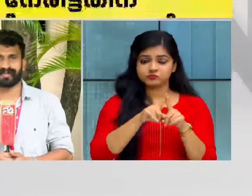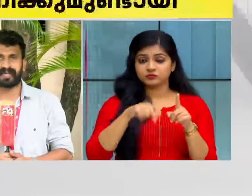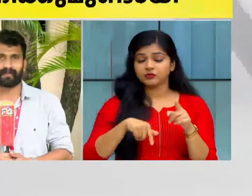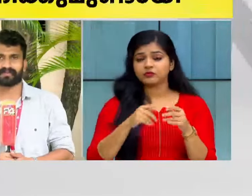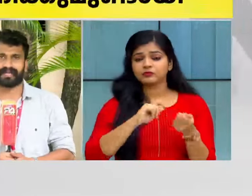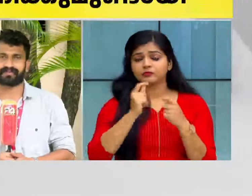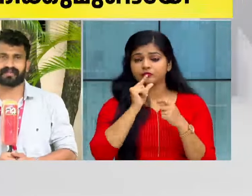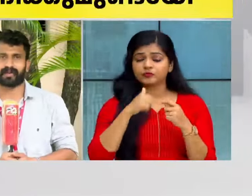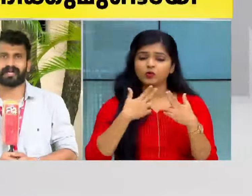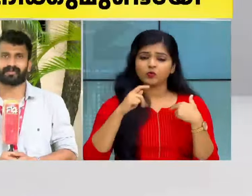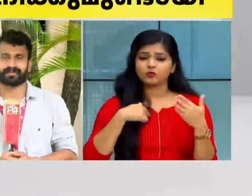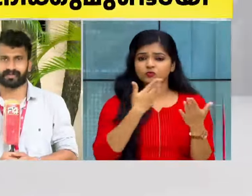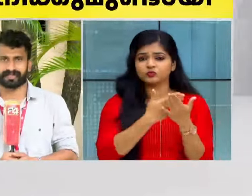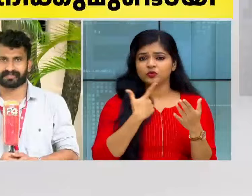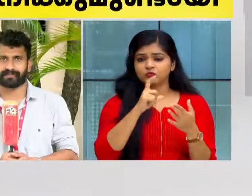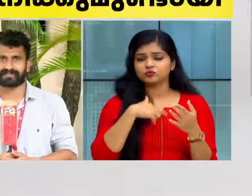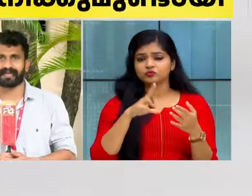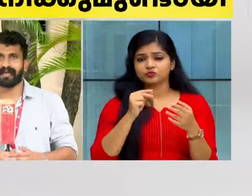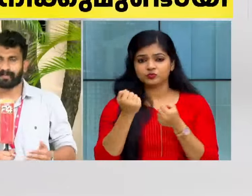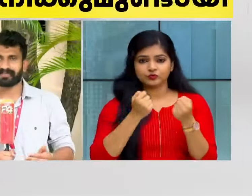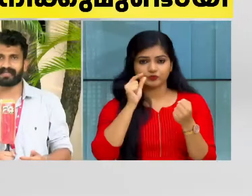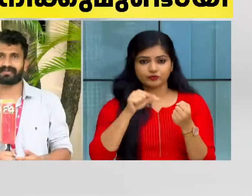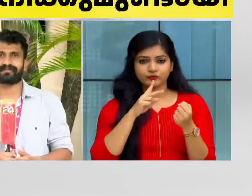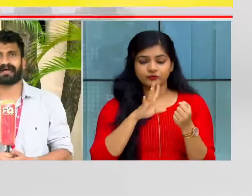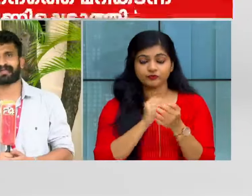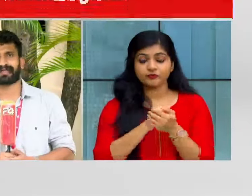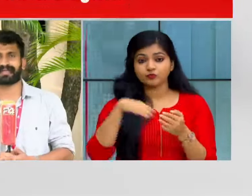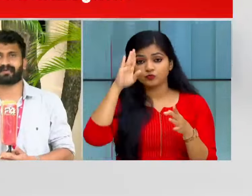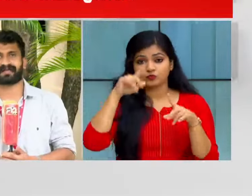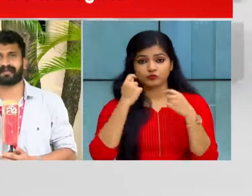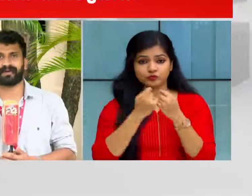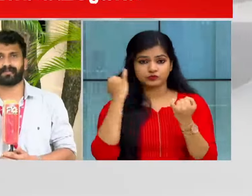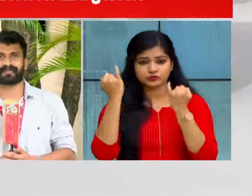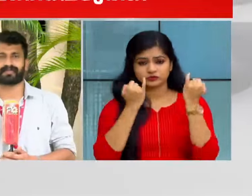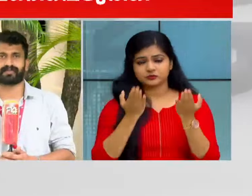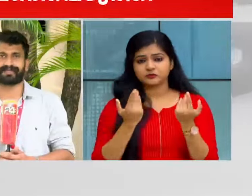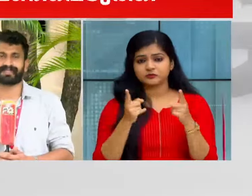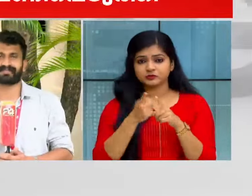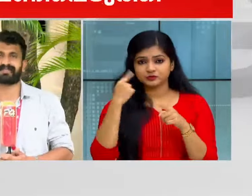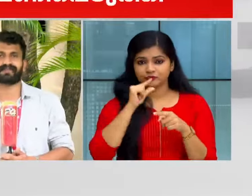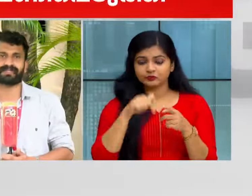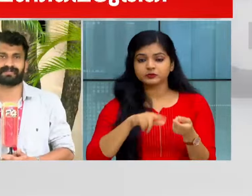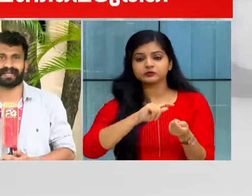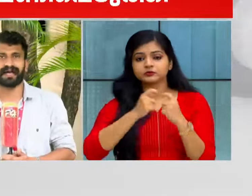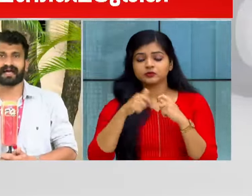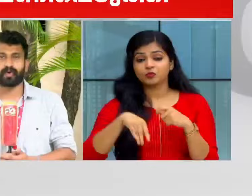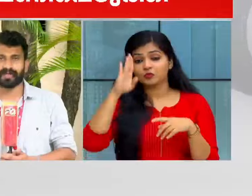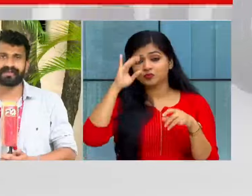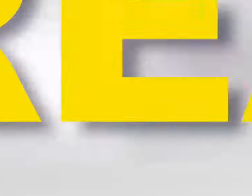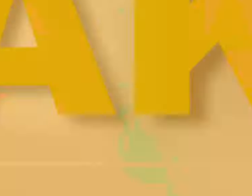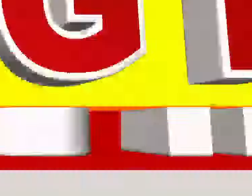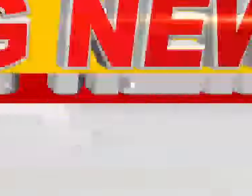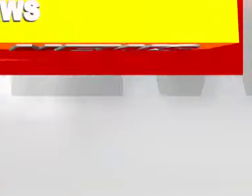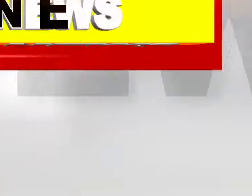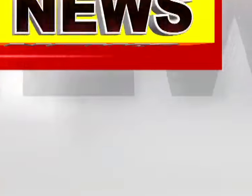കോടതിയിലേക്ക് പോകുന്നില്ല എന്നൊരു നിലപാടായിരുന്നു യദു സ്വീകരിച്ചത് പക്ഷേ പോലീസ് അന്വേഷണം നടക്കട്ടെ എന്നുള്ള ആ നിലപാട് ഇപ്പോൾ തിരുത്തുന്നു പോലീസ് അന്വേഷണത്തിൽ വിശ്വാസമില്ല കോടതിയുടെ